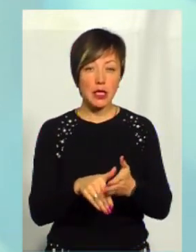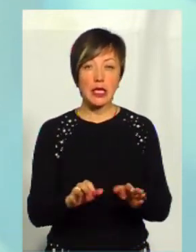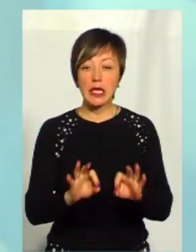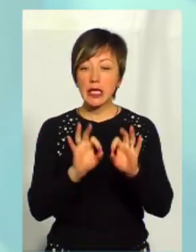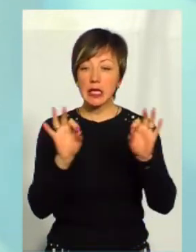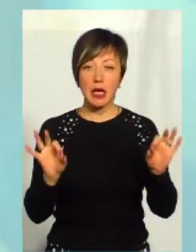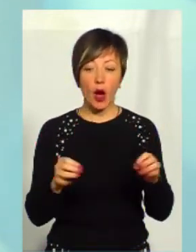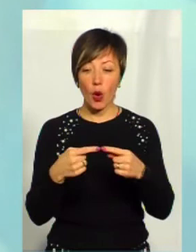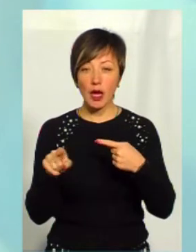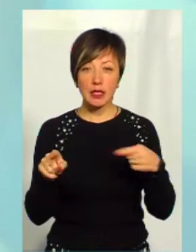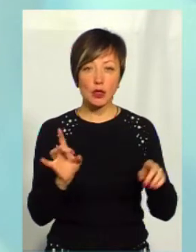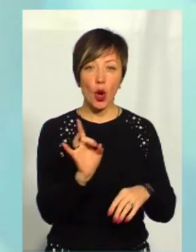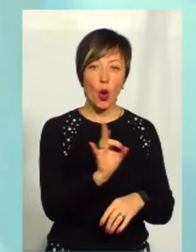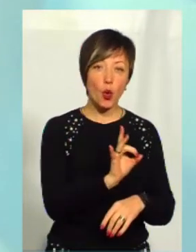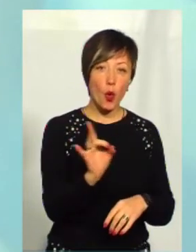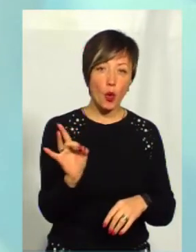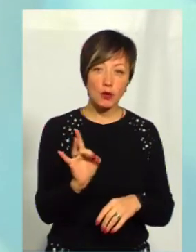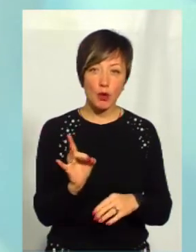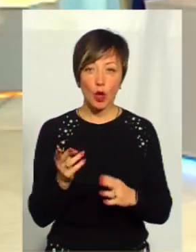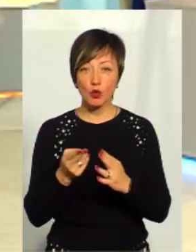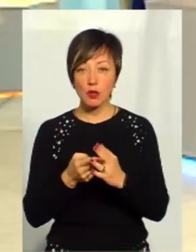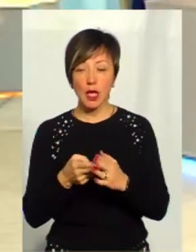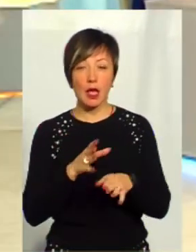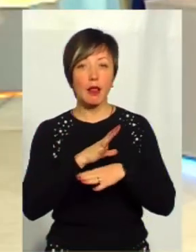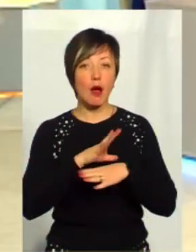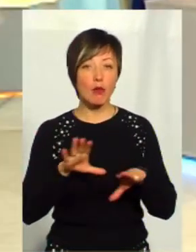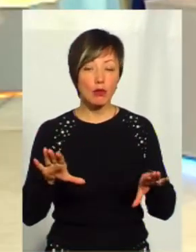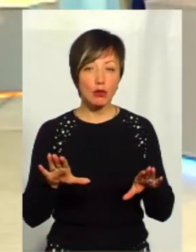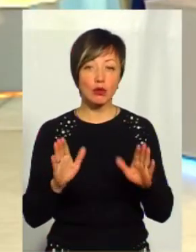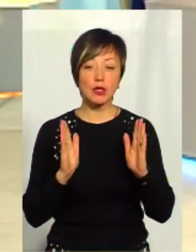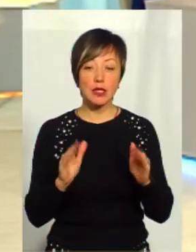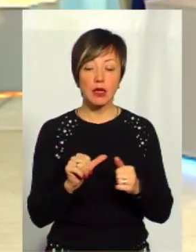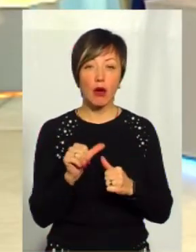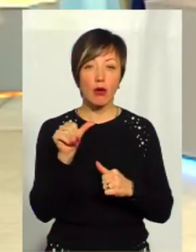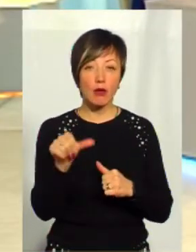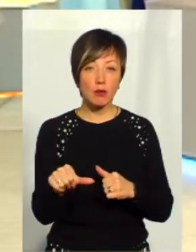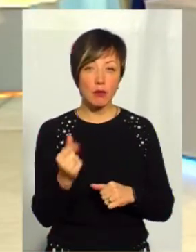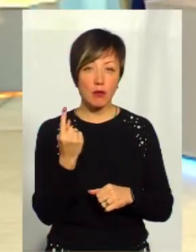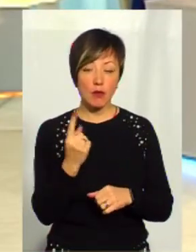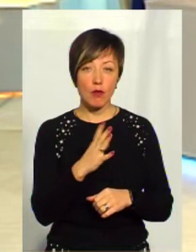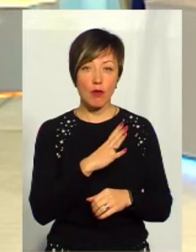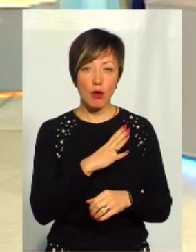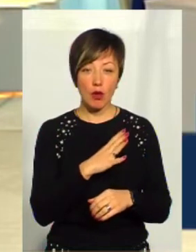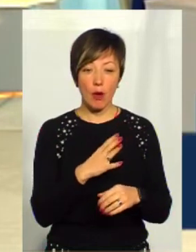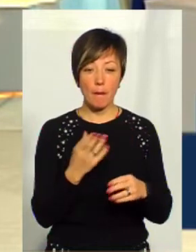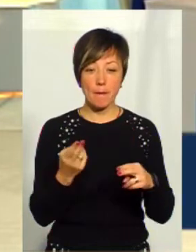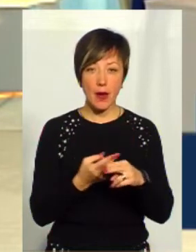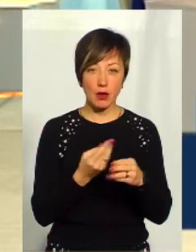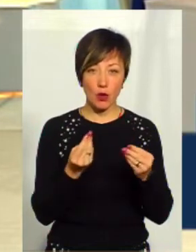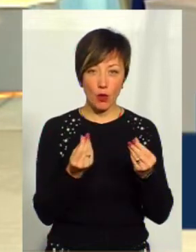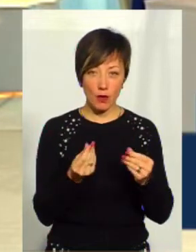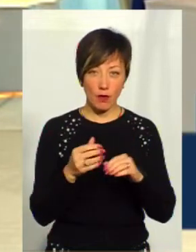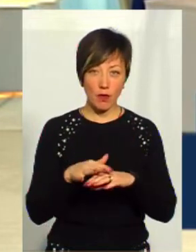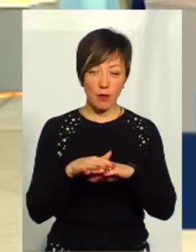Ніякої різниці в розмірах субсидії абсолютно не було. Виключення тільки було в тому, що безготівково, відповідно,